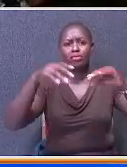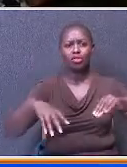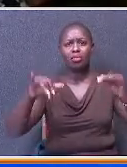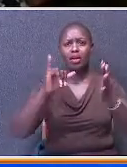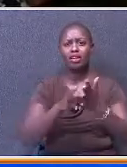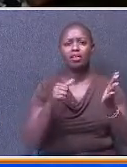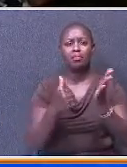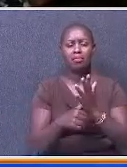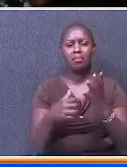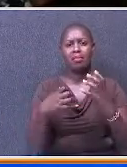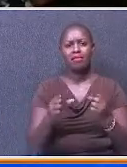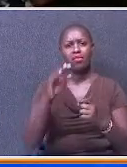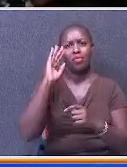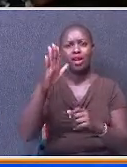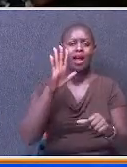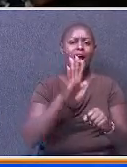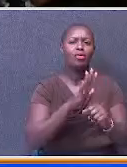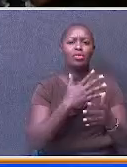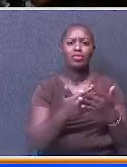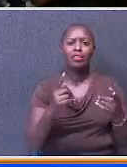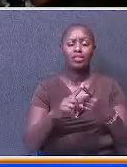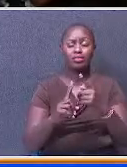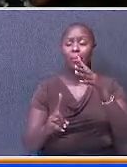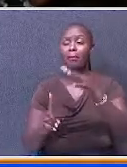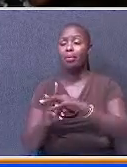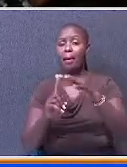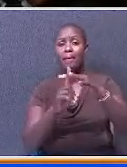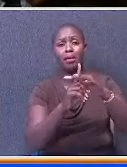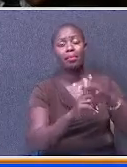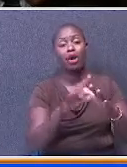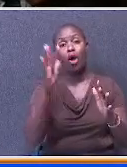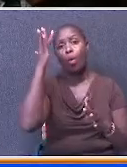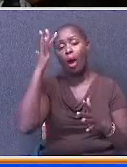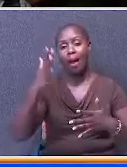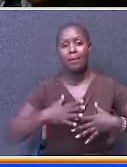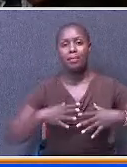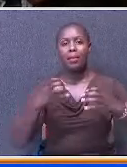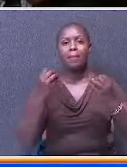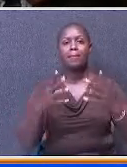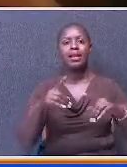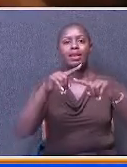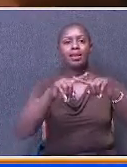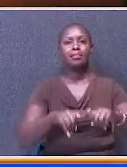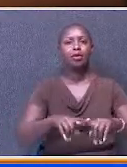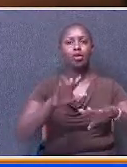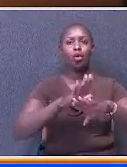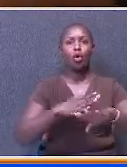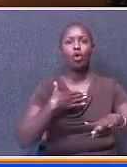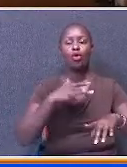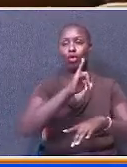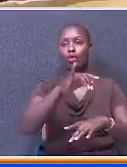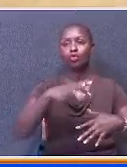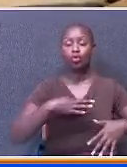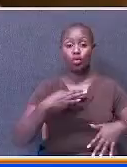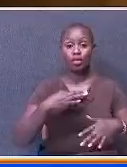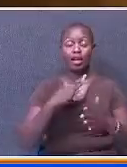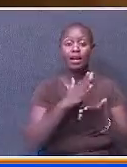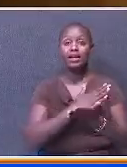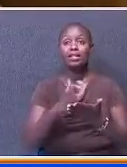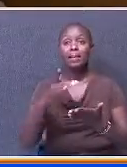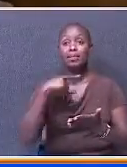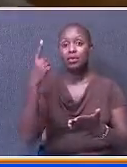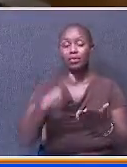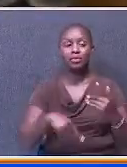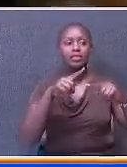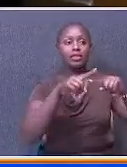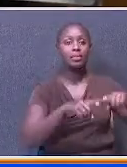Wizi itaingia, mambo mengi itaingia, maovu mengi itaingia juu watu wengi wanategemea mambo ya mtumba sana. Baadhi yao wanasema wamekuwa wakitegemea